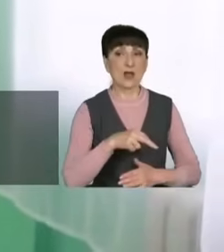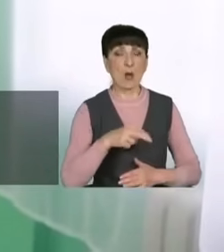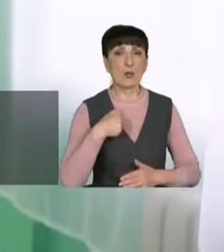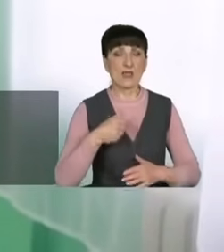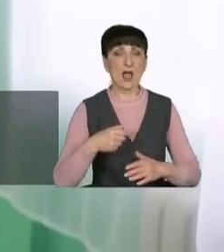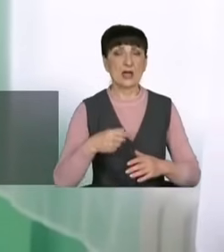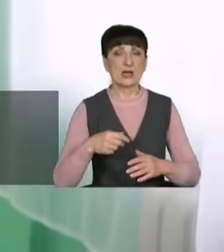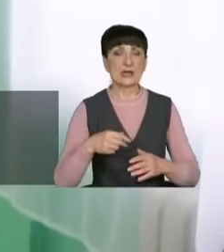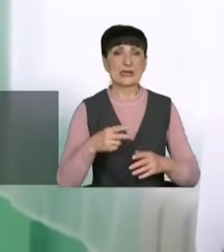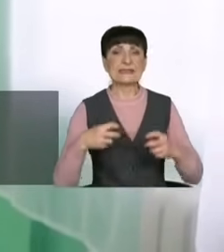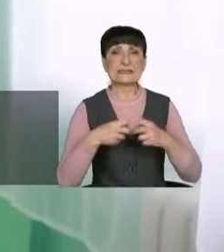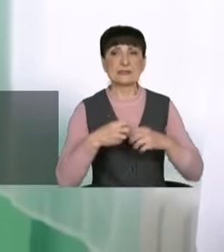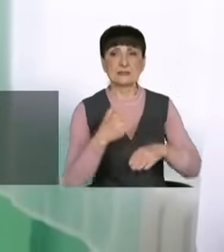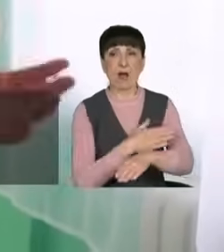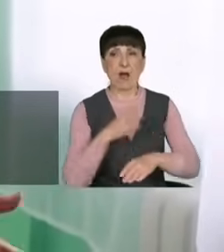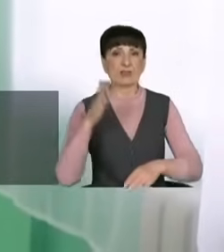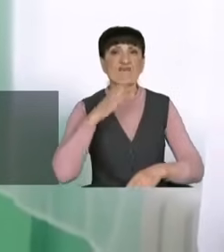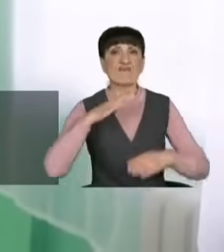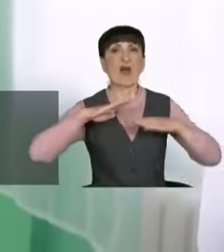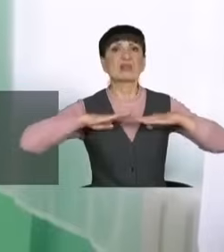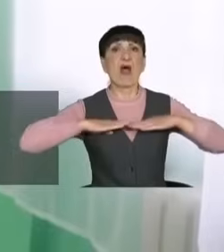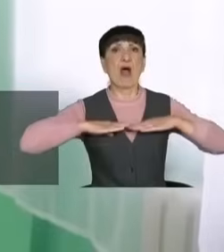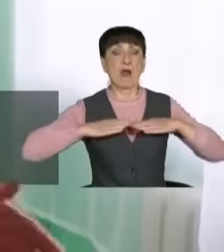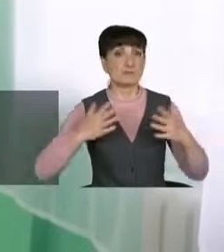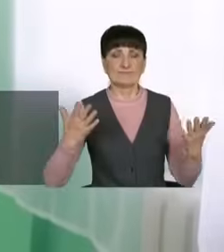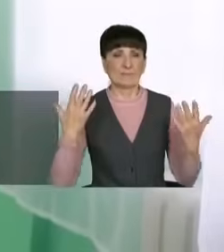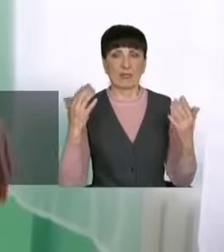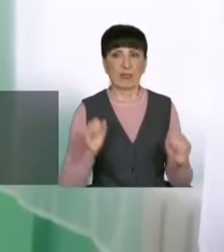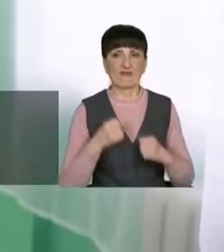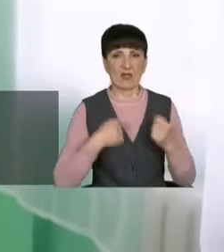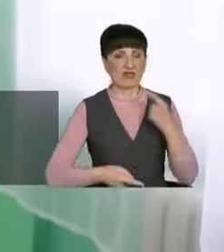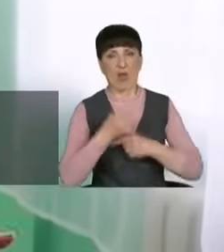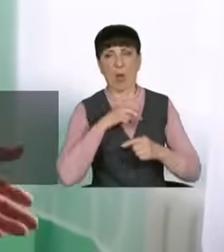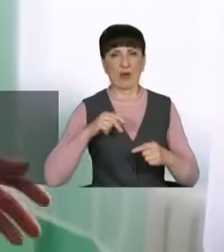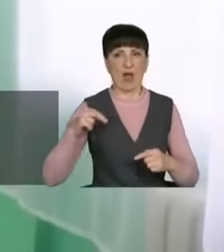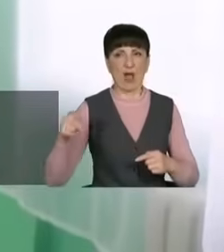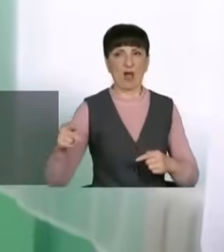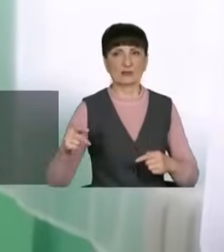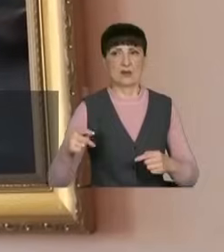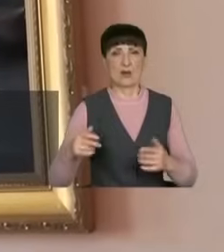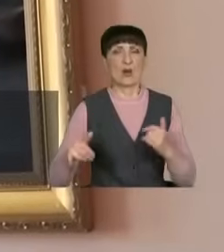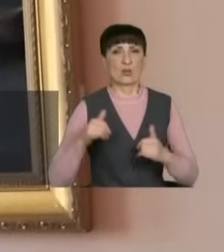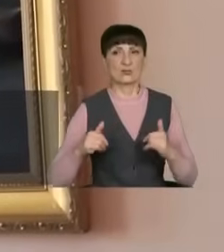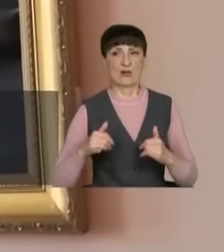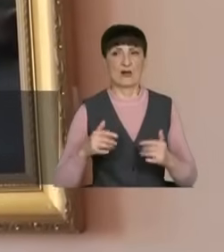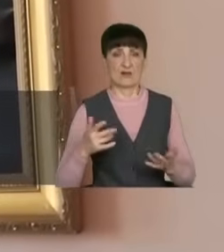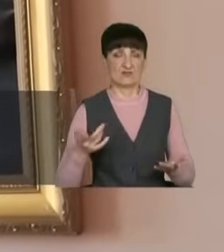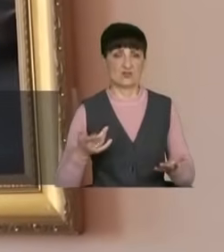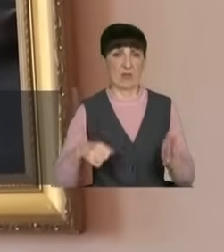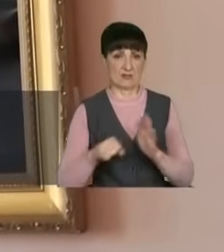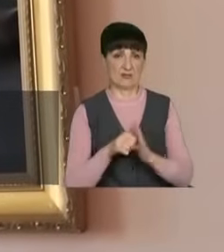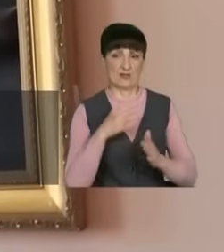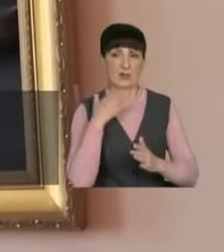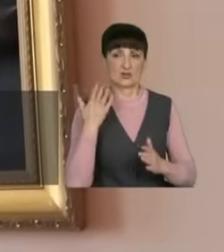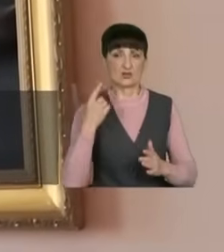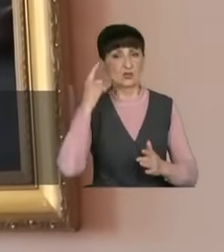сапоги, а там вода вот так. Не дойдешь и утонешь, я поверну обратно. Сам погибать же не будешь.